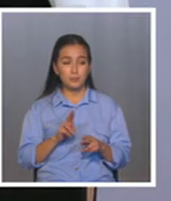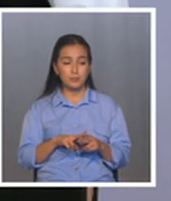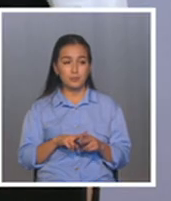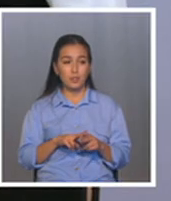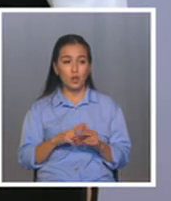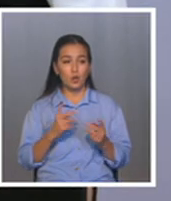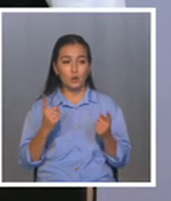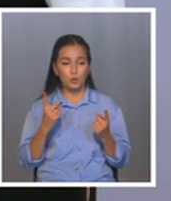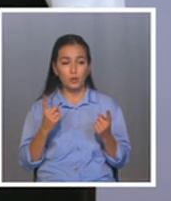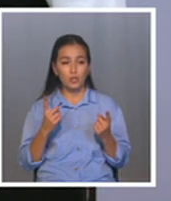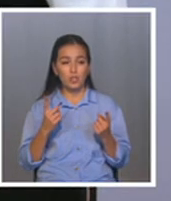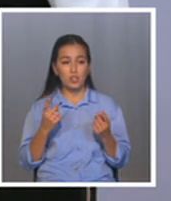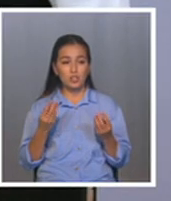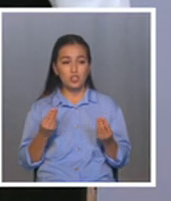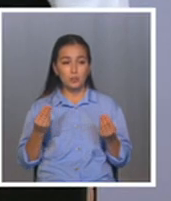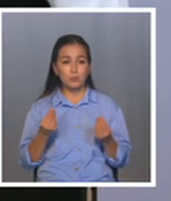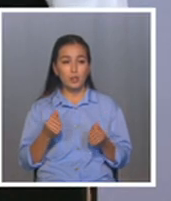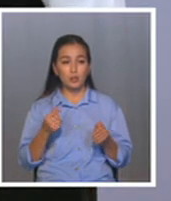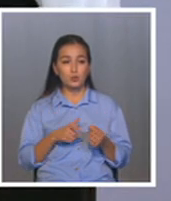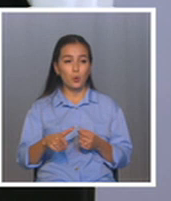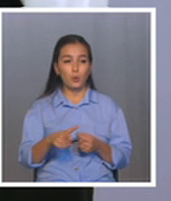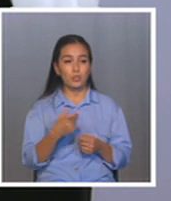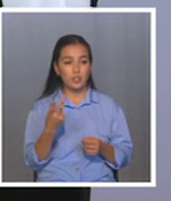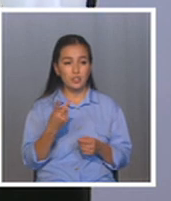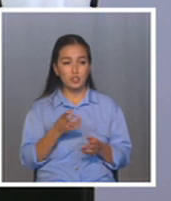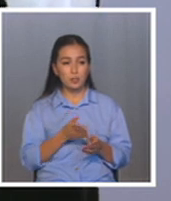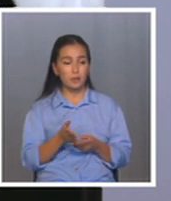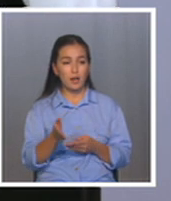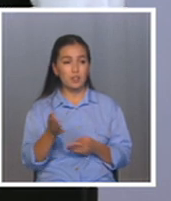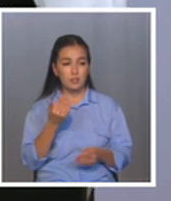Жібек жолының екінші бағыты болып саналады.